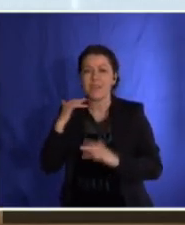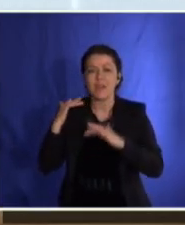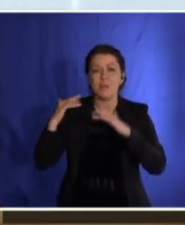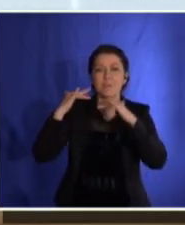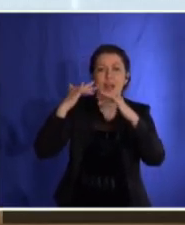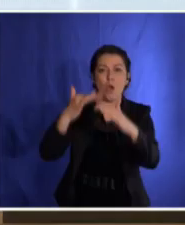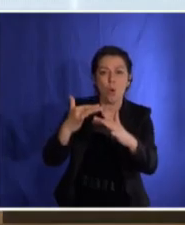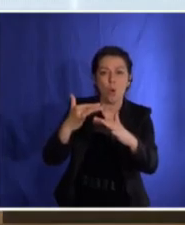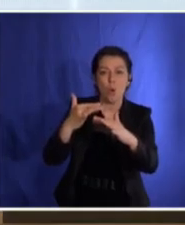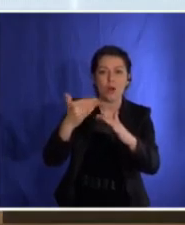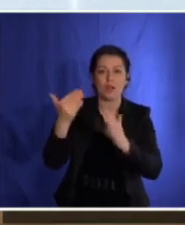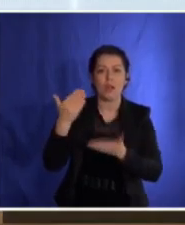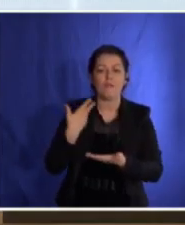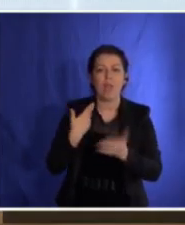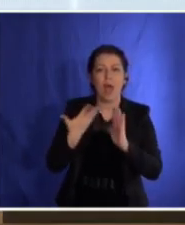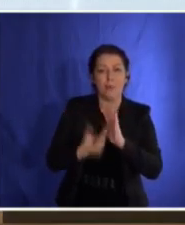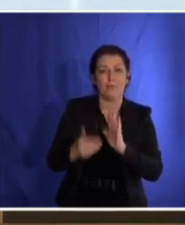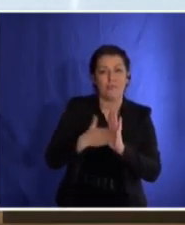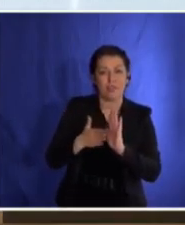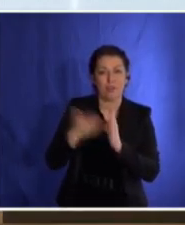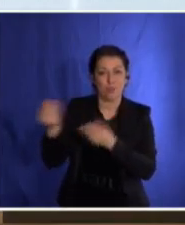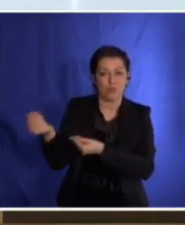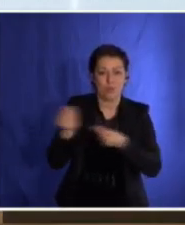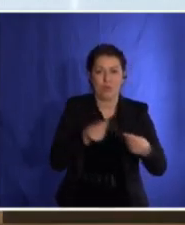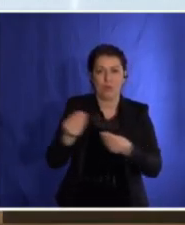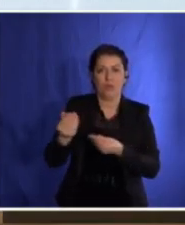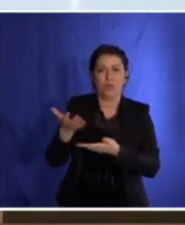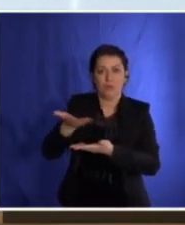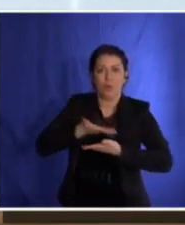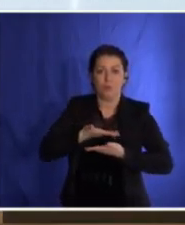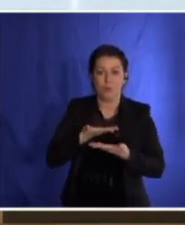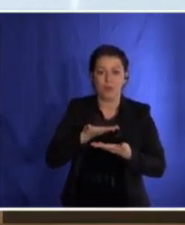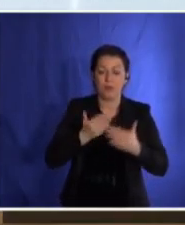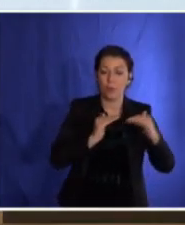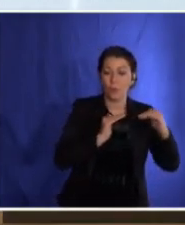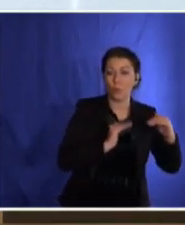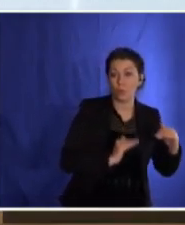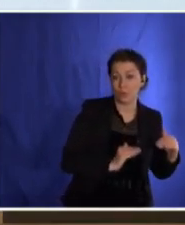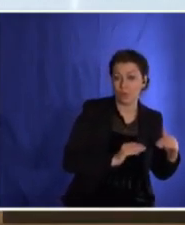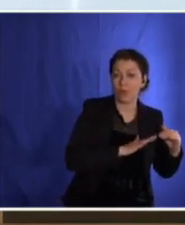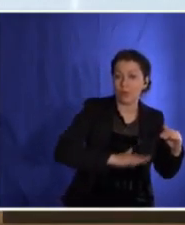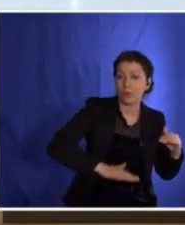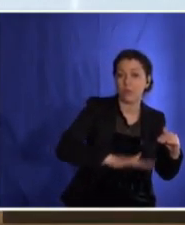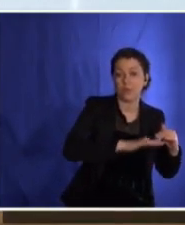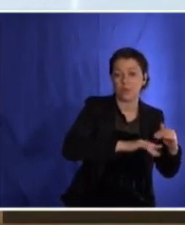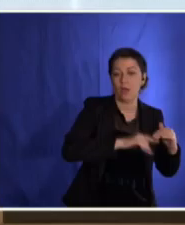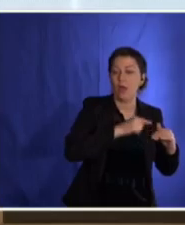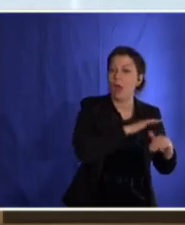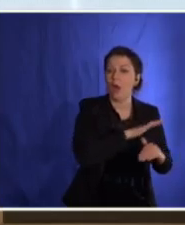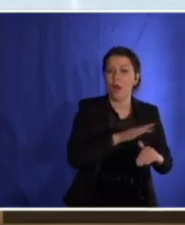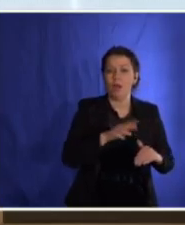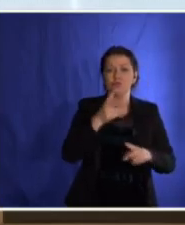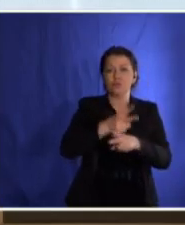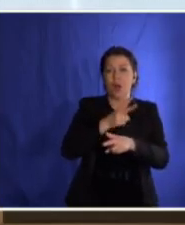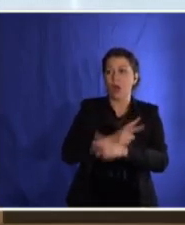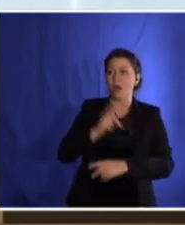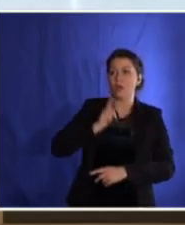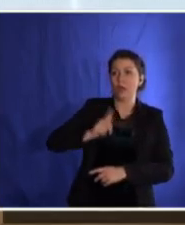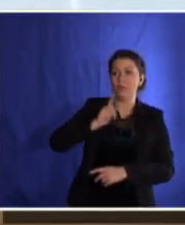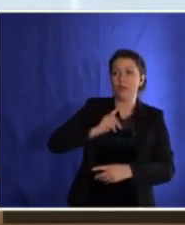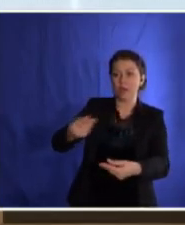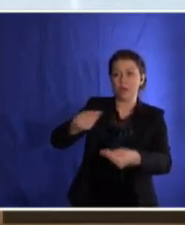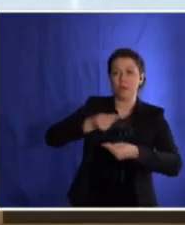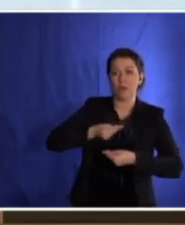kassieren. Und unten geht es um jene, die vom Staat alles erwarten und immer nur die